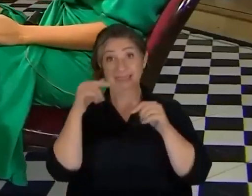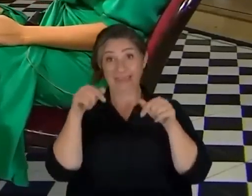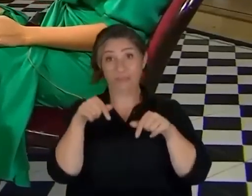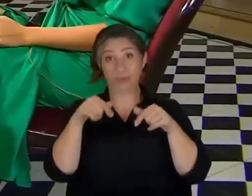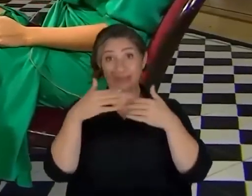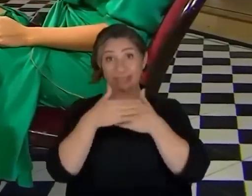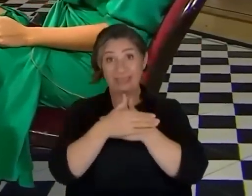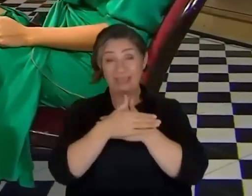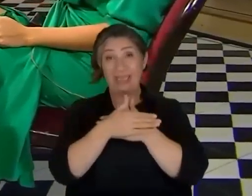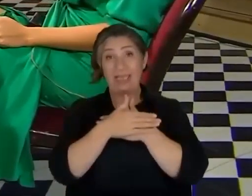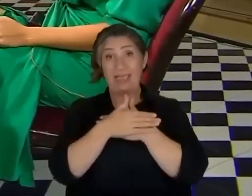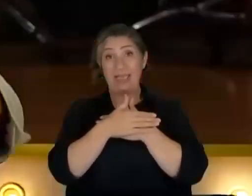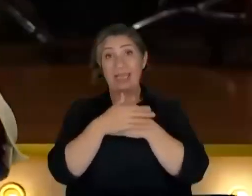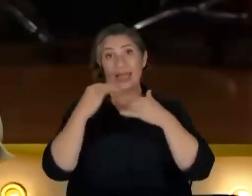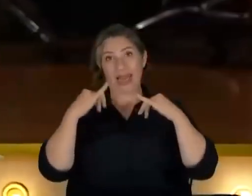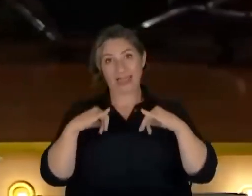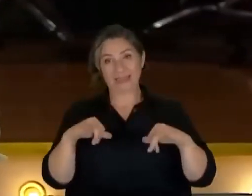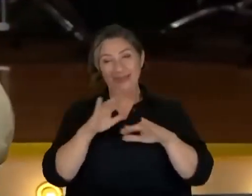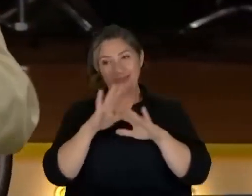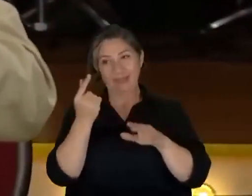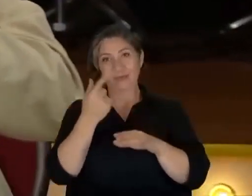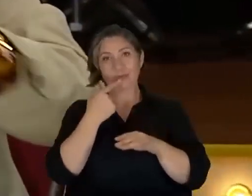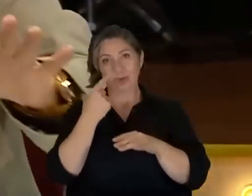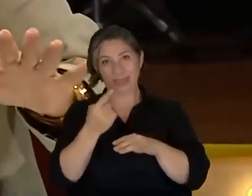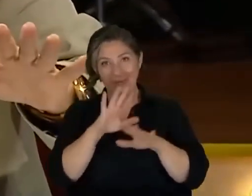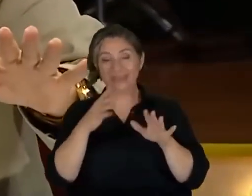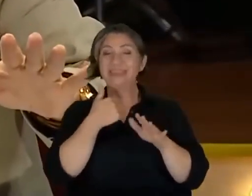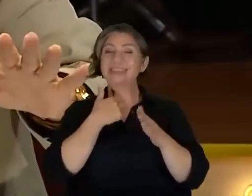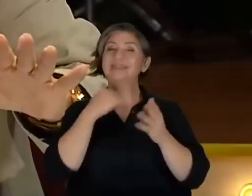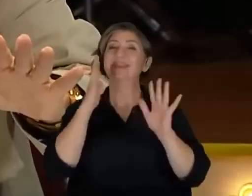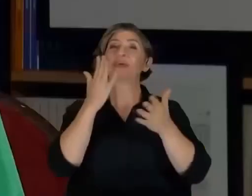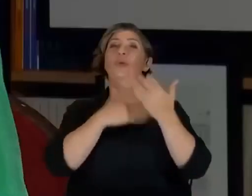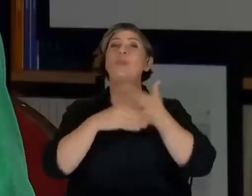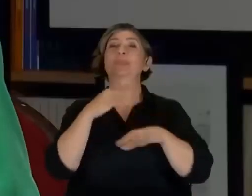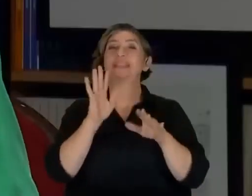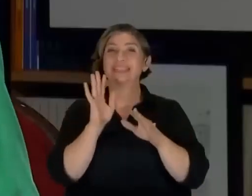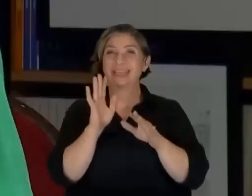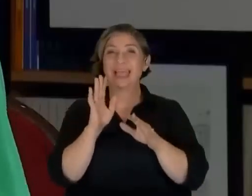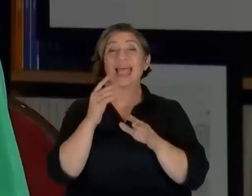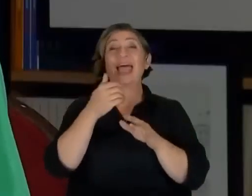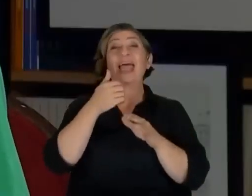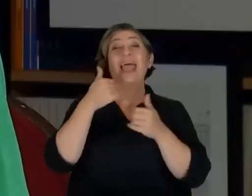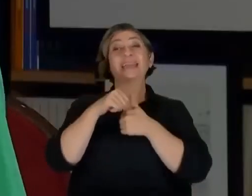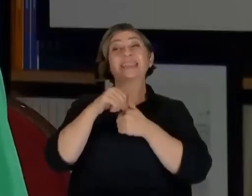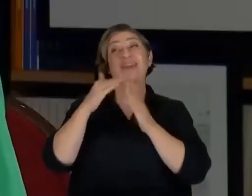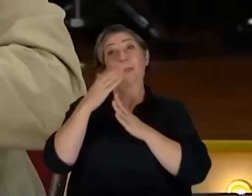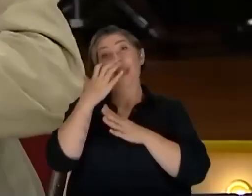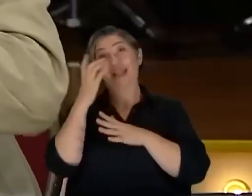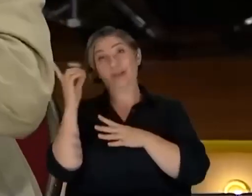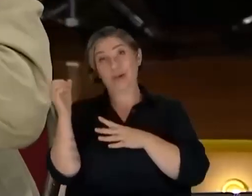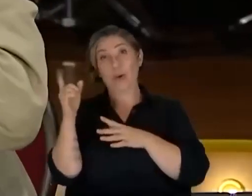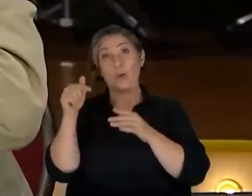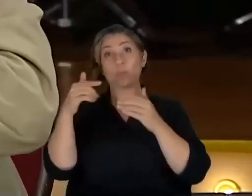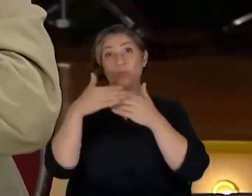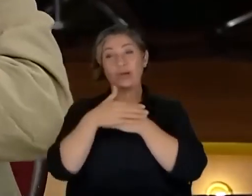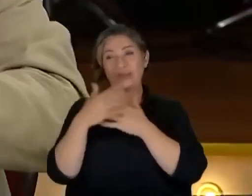şimdi bu gece burada herhalde rahatladınız biraz söyleyerek. Sesiniz de fazla yorulmadı. Beyefendi evde bekliyor. Haklı,